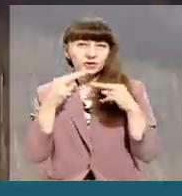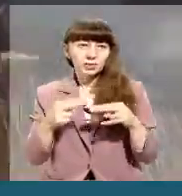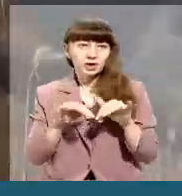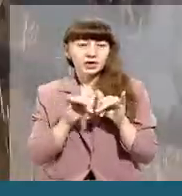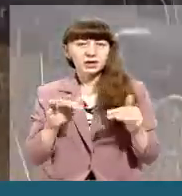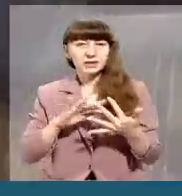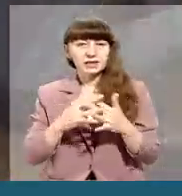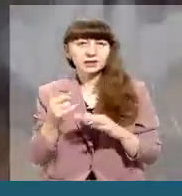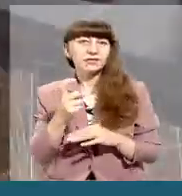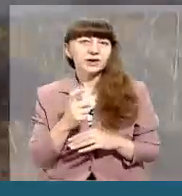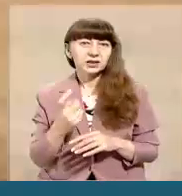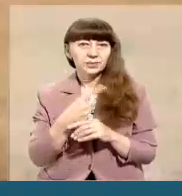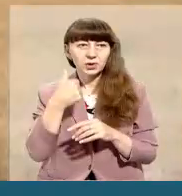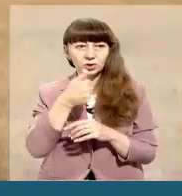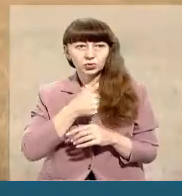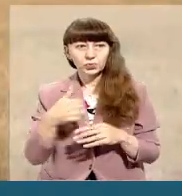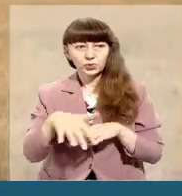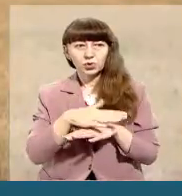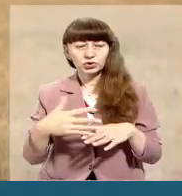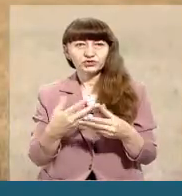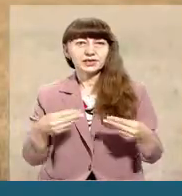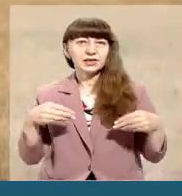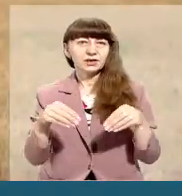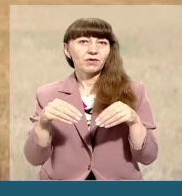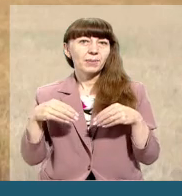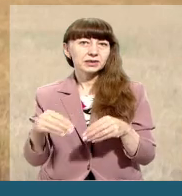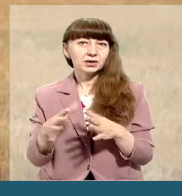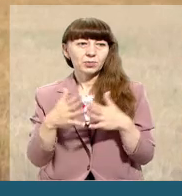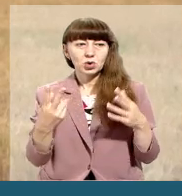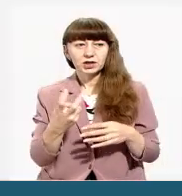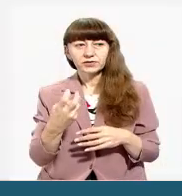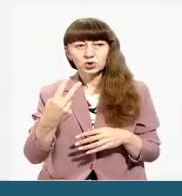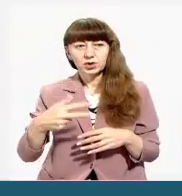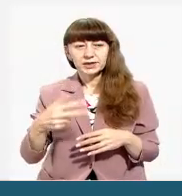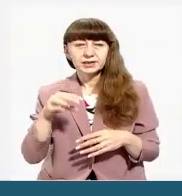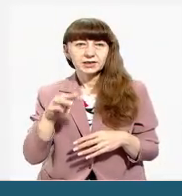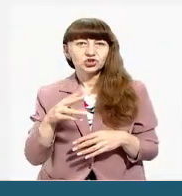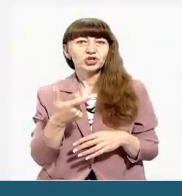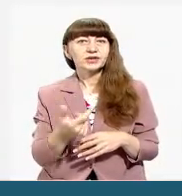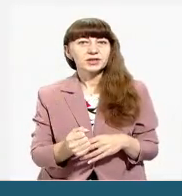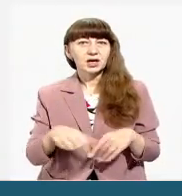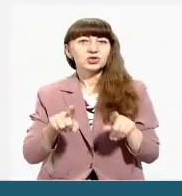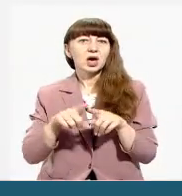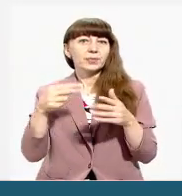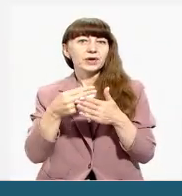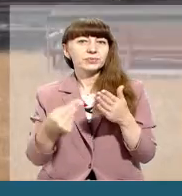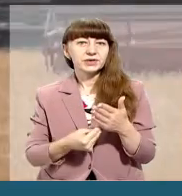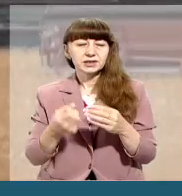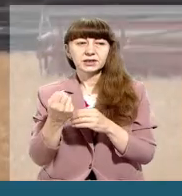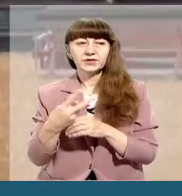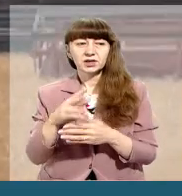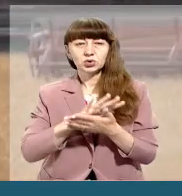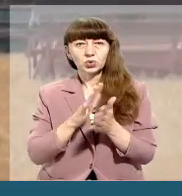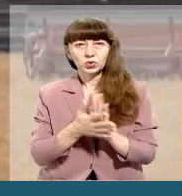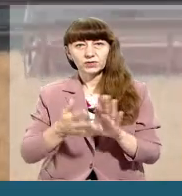развитию сельского хозяйства. В этом году площадь весеннего посева составила более 230 тысяч гектар. Также заключены 12 договоров